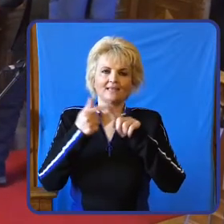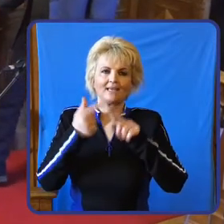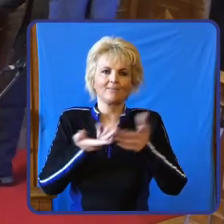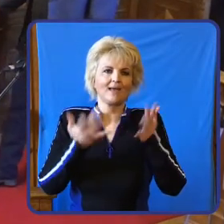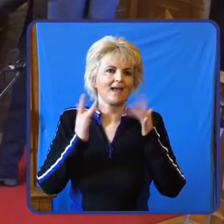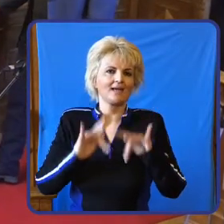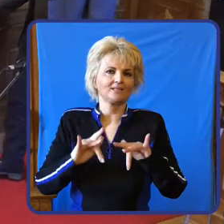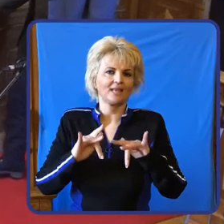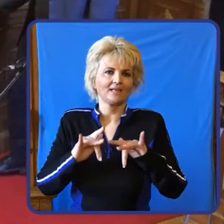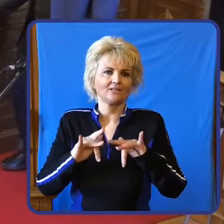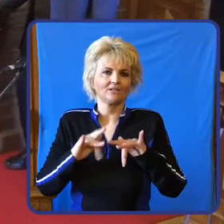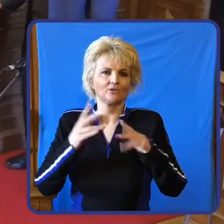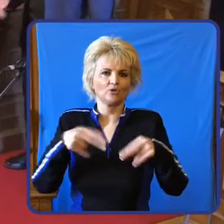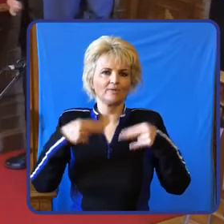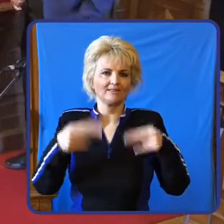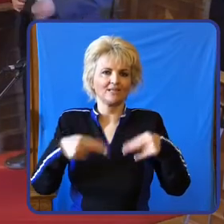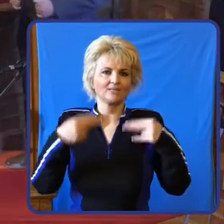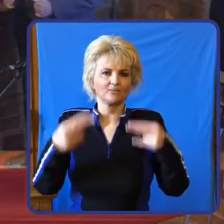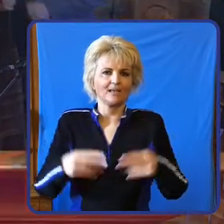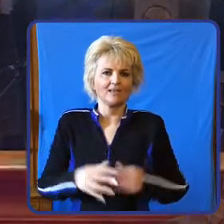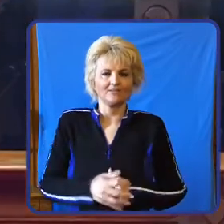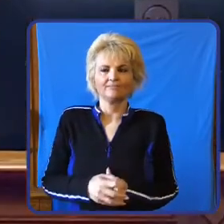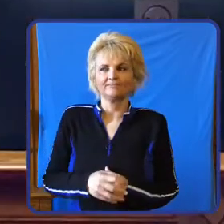helyzet következményeit. Köszönöm.